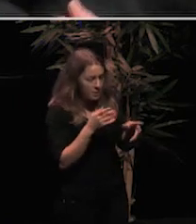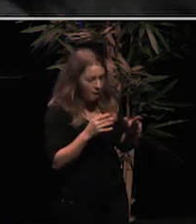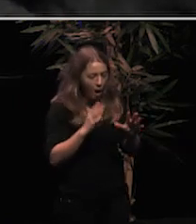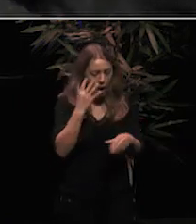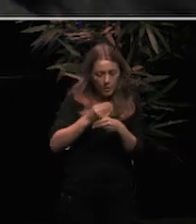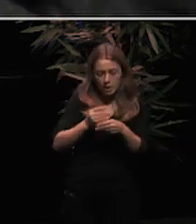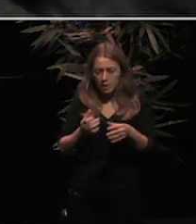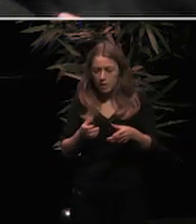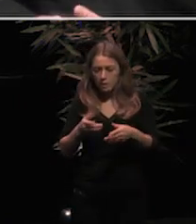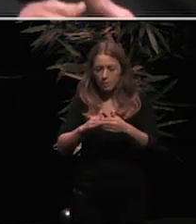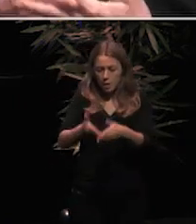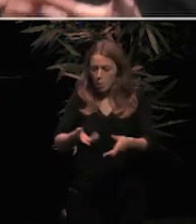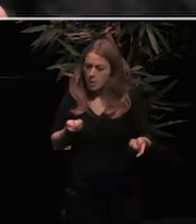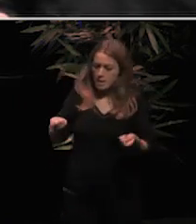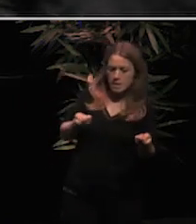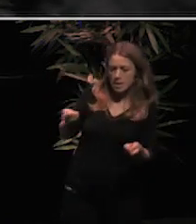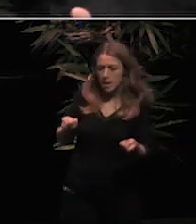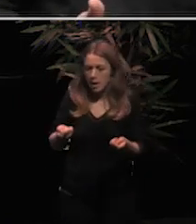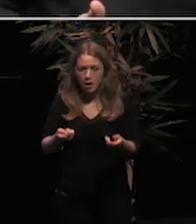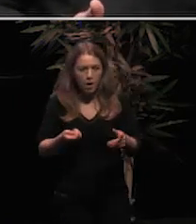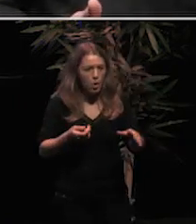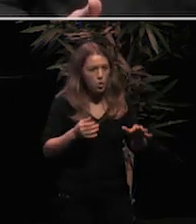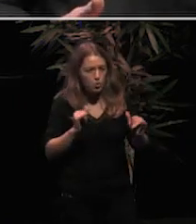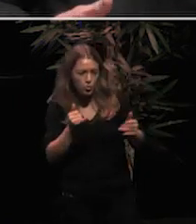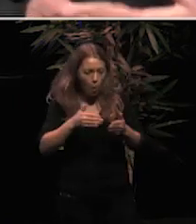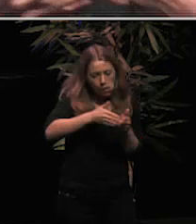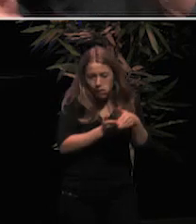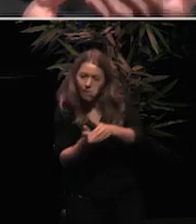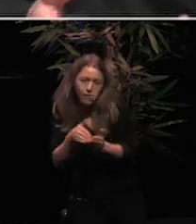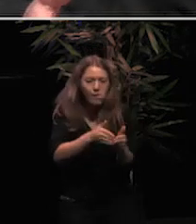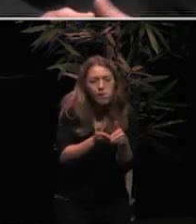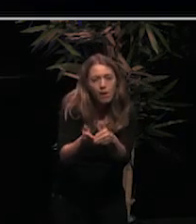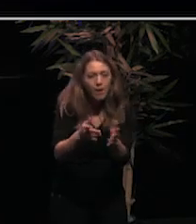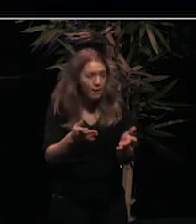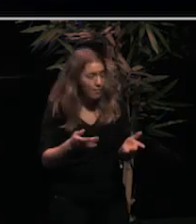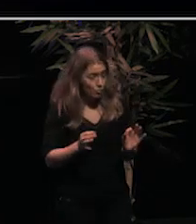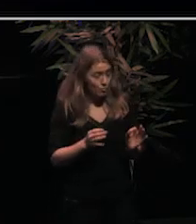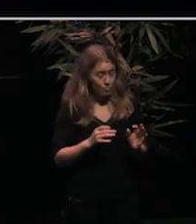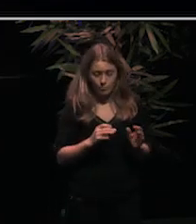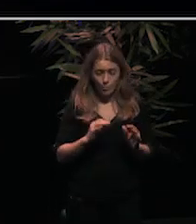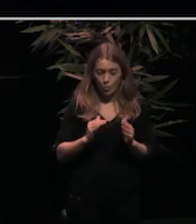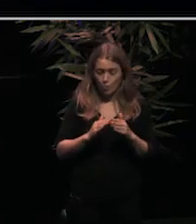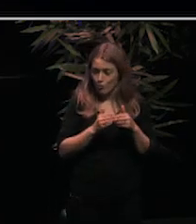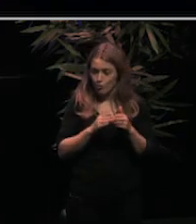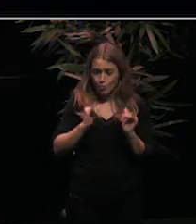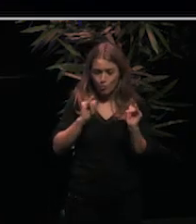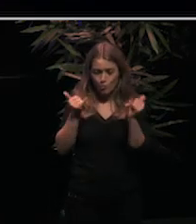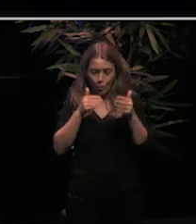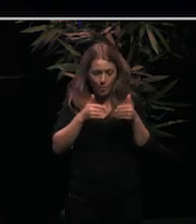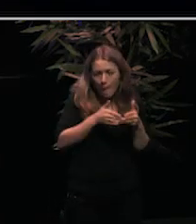naviguer, j'ai appris à jouer avec les éléments et en fait, du jeu de la régate et du jeu de